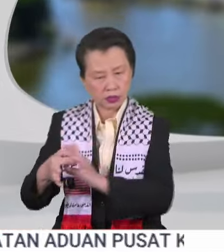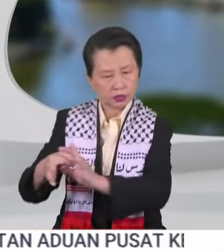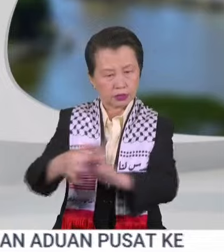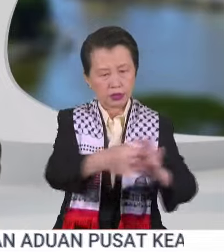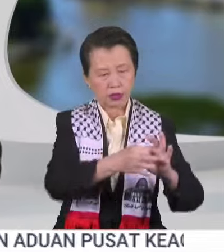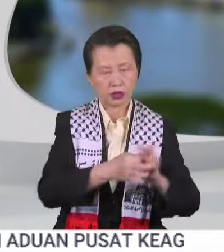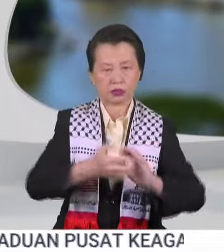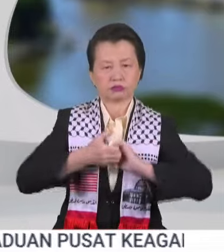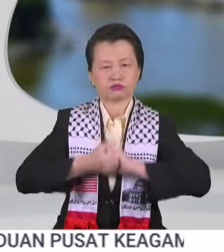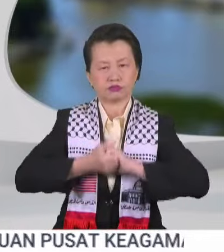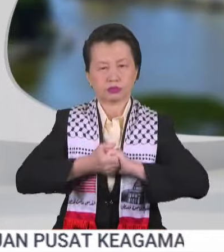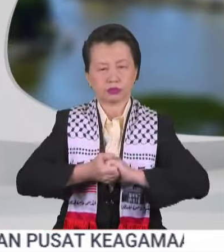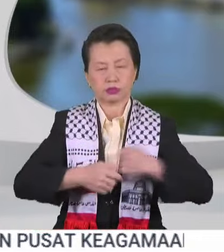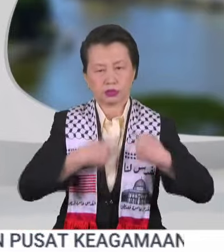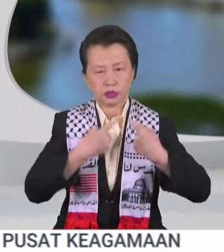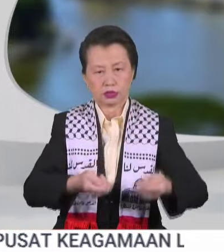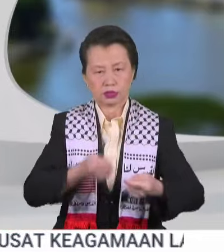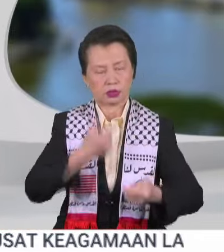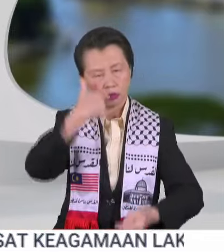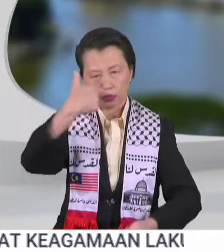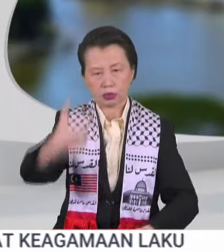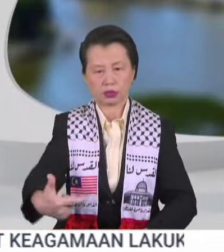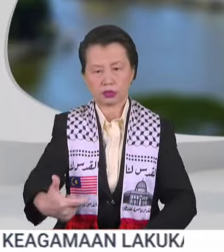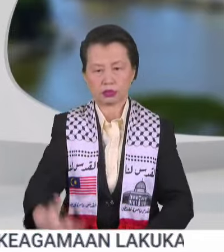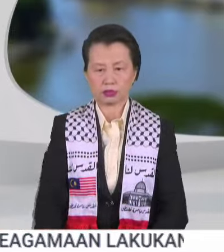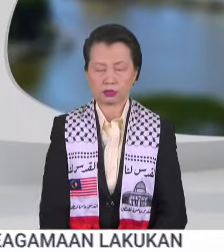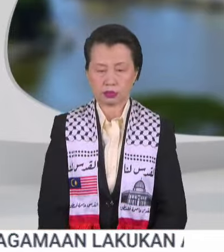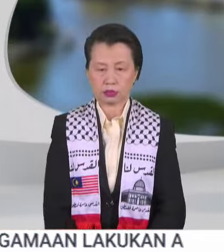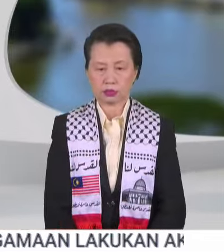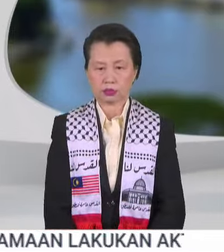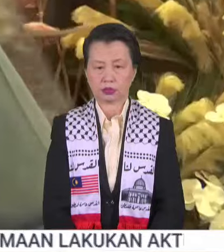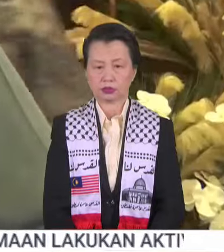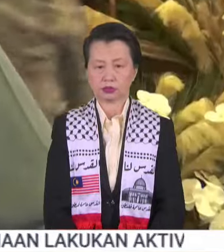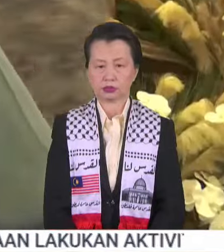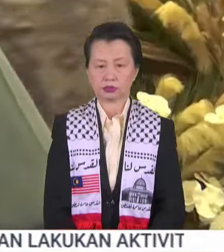yang telah terjalin sejak sekian lama.